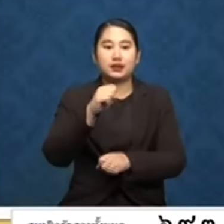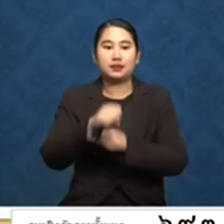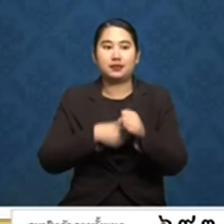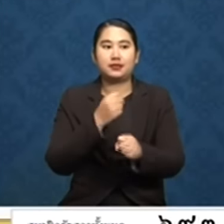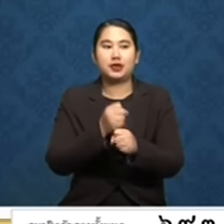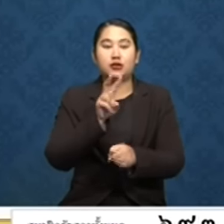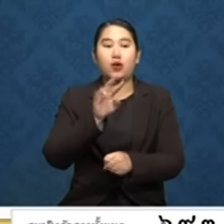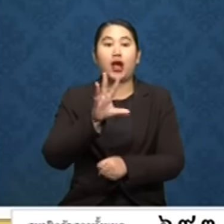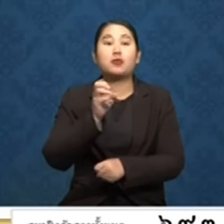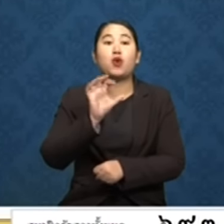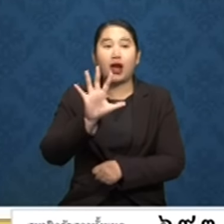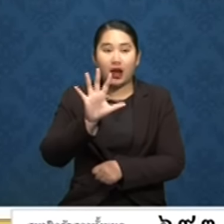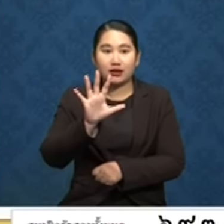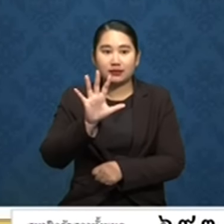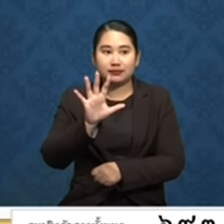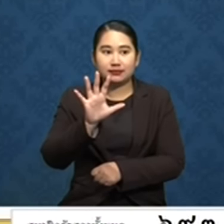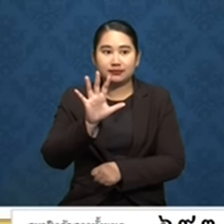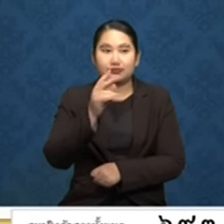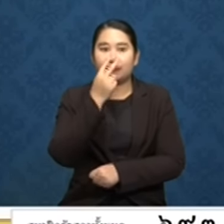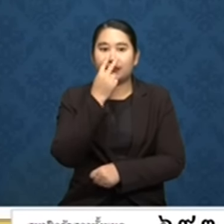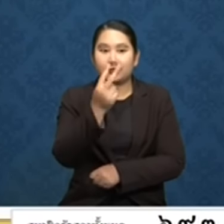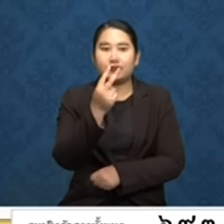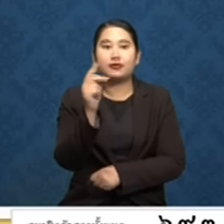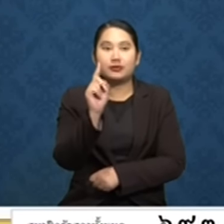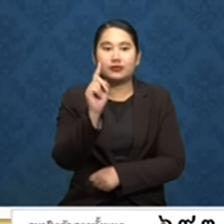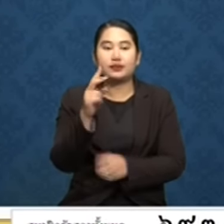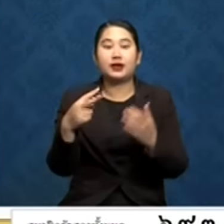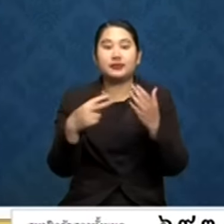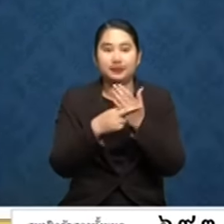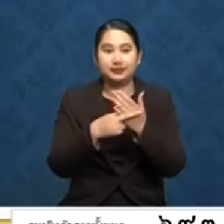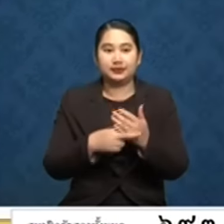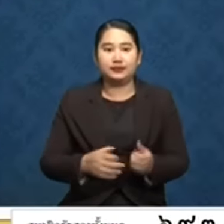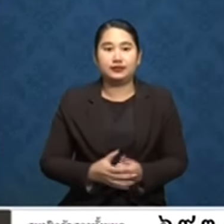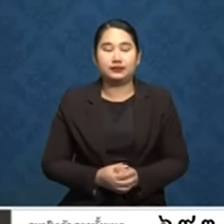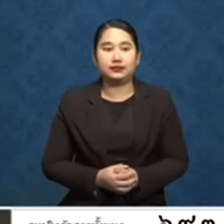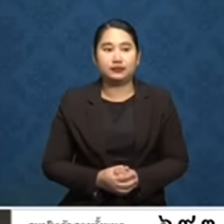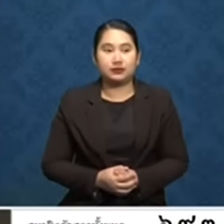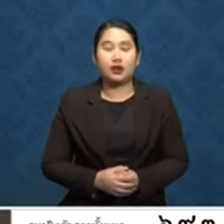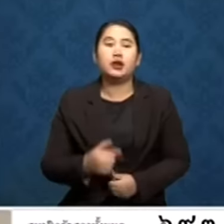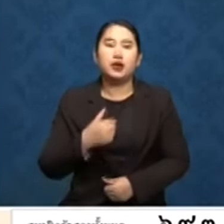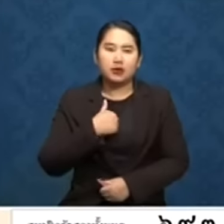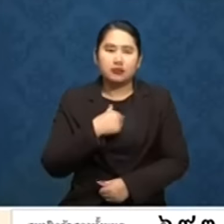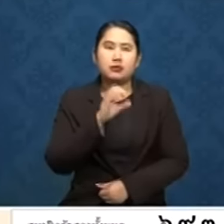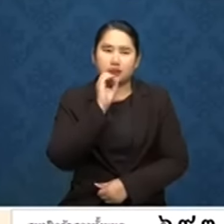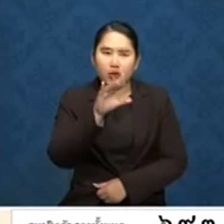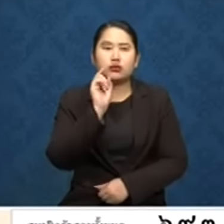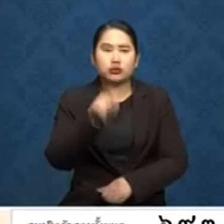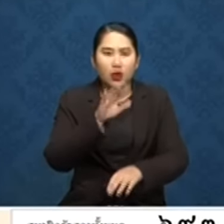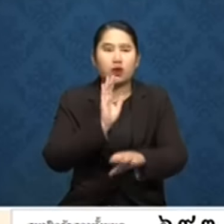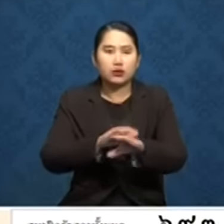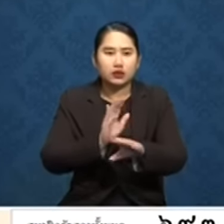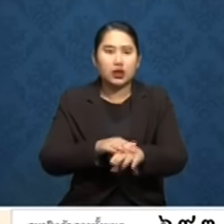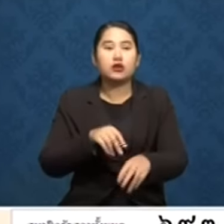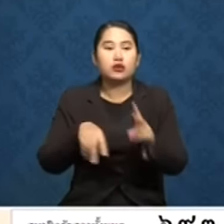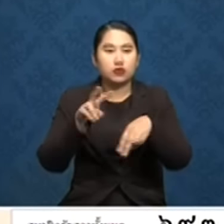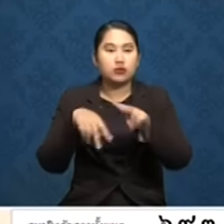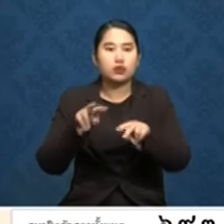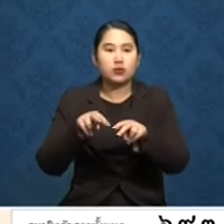2565ในรายการ ท่านประธานครับผมว่าท่านประธานต้องกำกับ ครับ